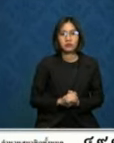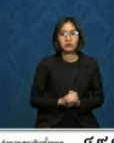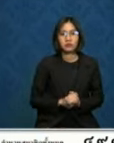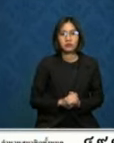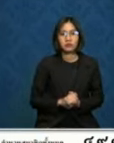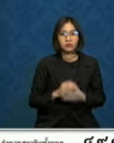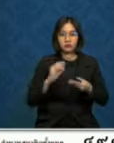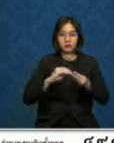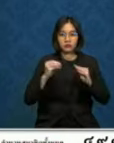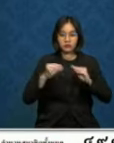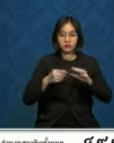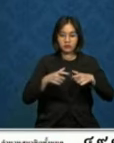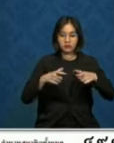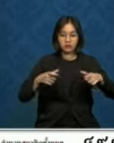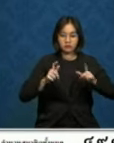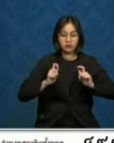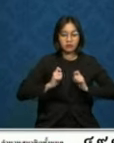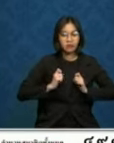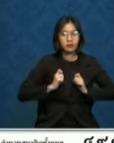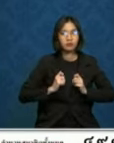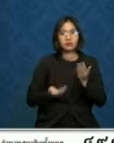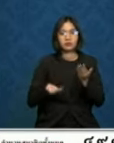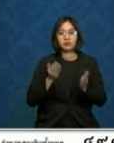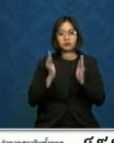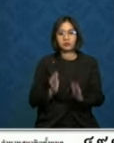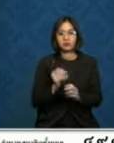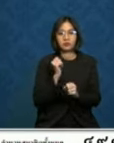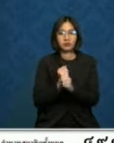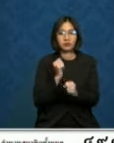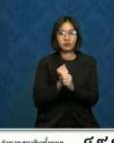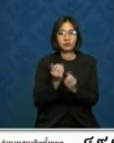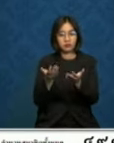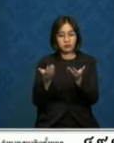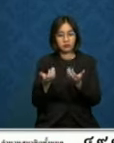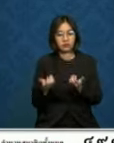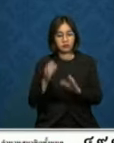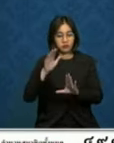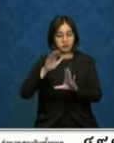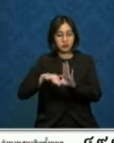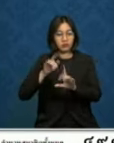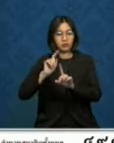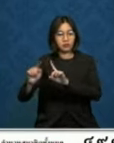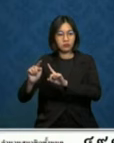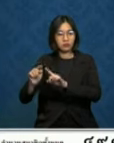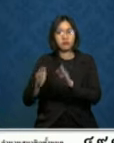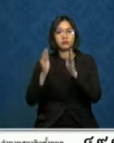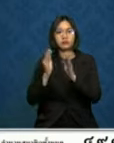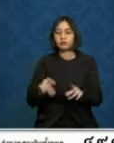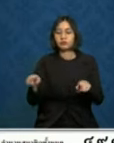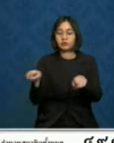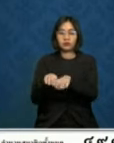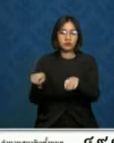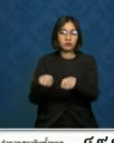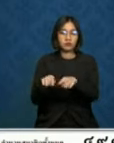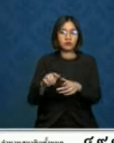ที่ใบอนุญาตแรงงานต่างด้าวหรือแม้แต่เจ้าหน้าที่ที่รับเรื่องในการลงทะเบียนนี้ก็เป็นบุคคลเดียวกัน